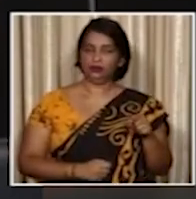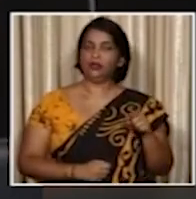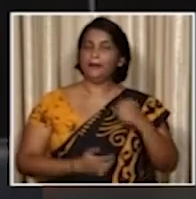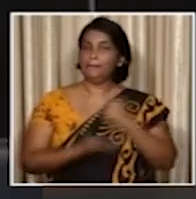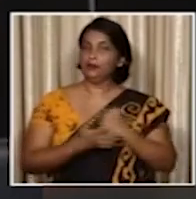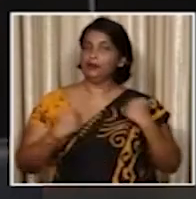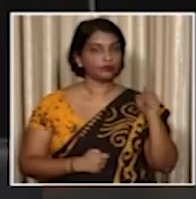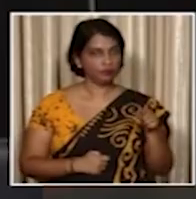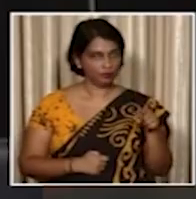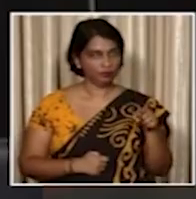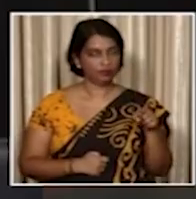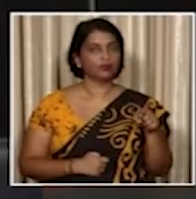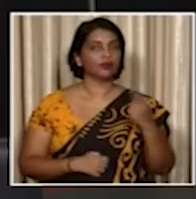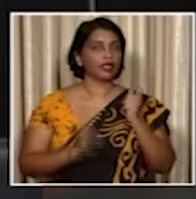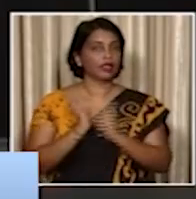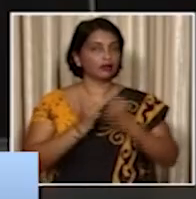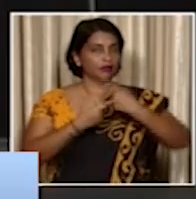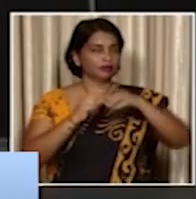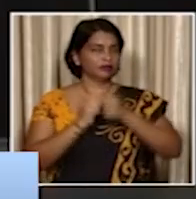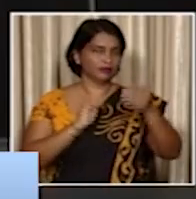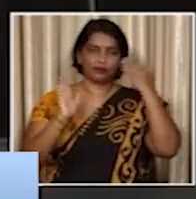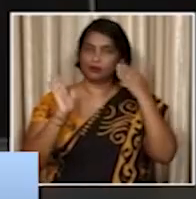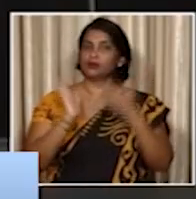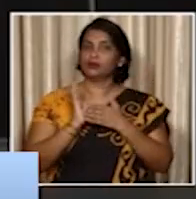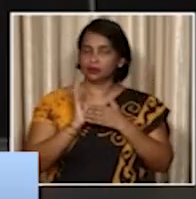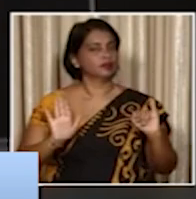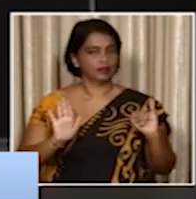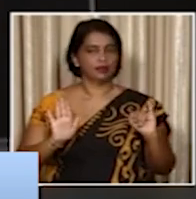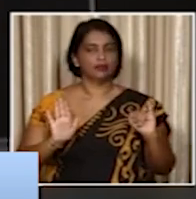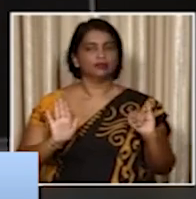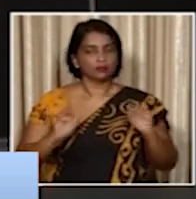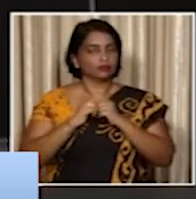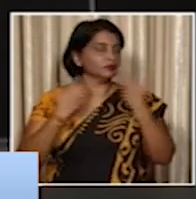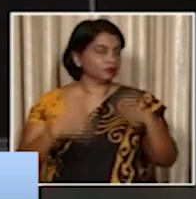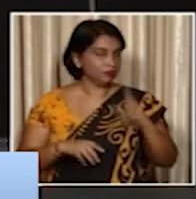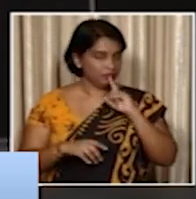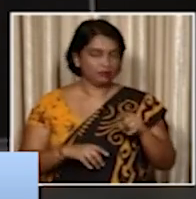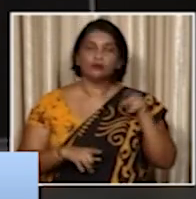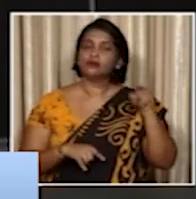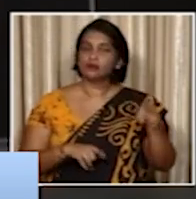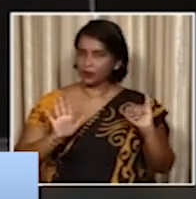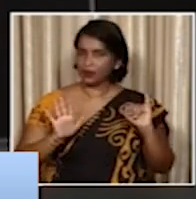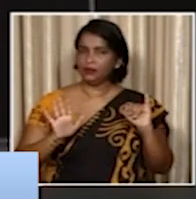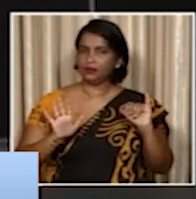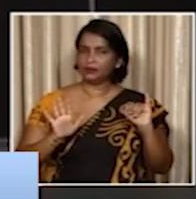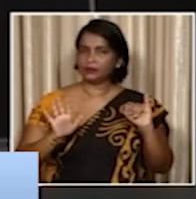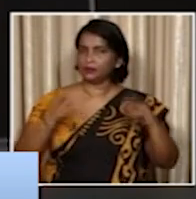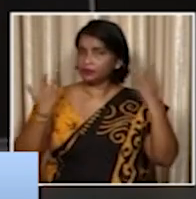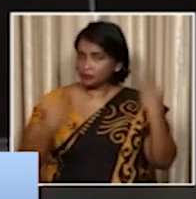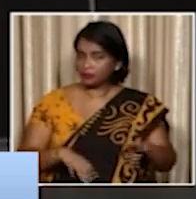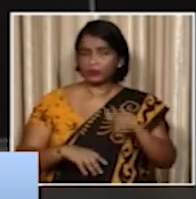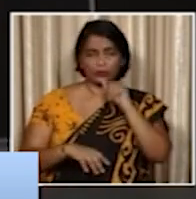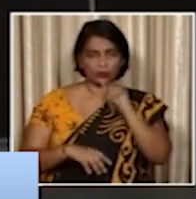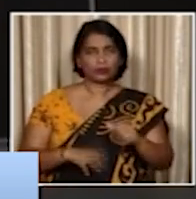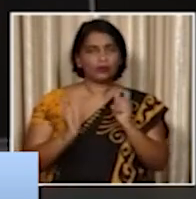මහබැංකුවේ අධිපතිතුමා කිව්වා ණය ප්‍රතිව්‍යුහගත කරන කිරීම මාස 6කින් ඉවර වෙනවයි කියලා. එතකොට මේ මාස 6කින් ඉවර වෙන්න තිබුණු